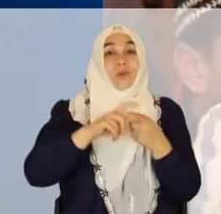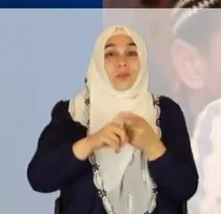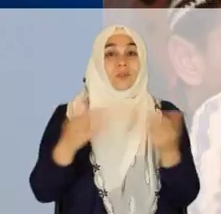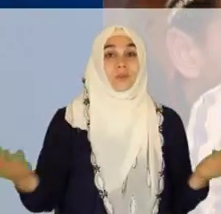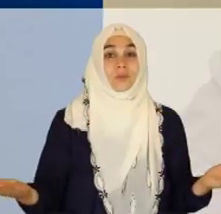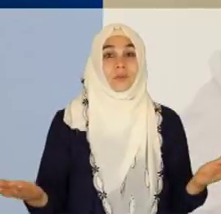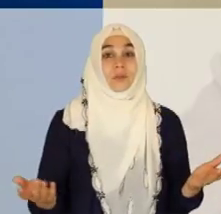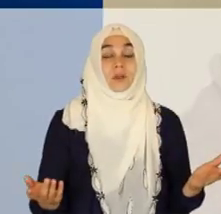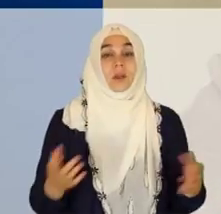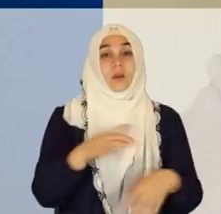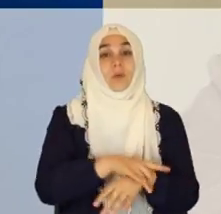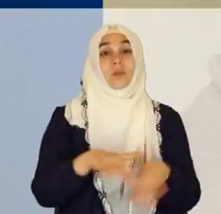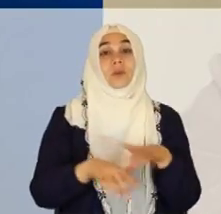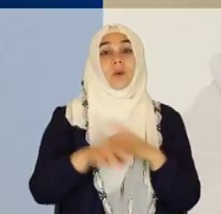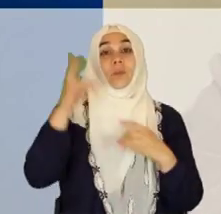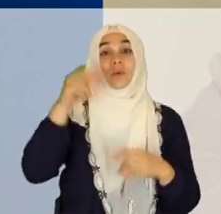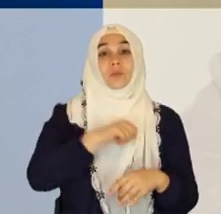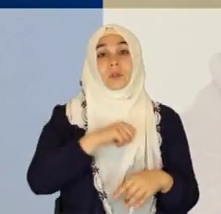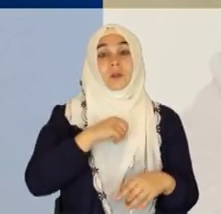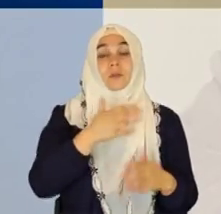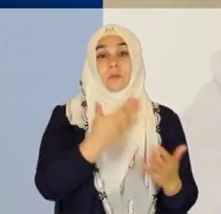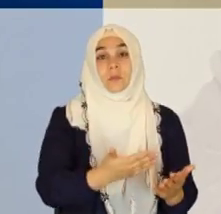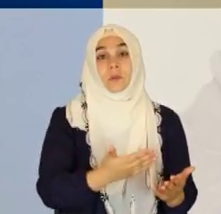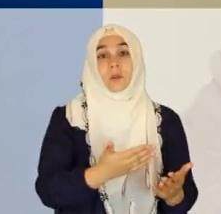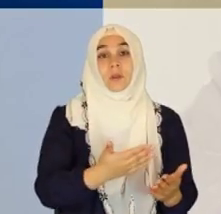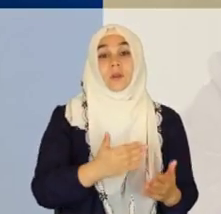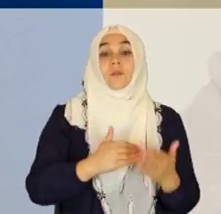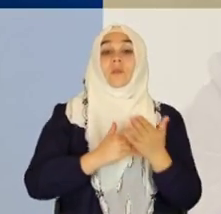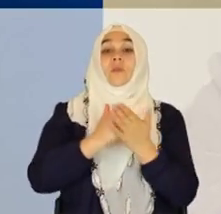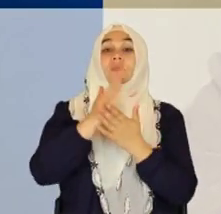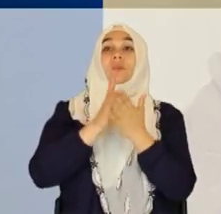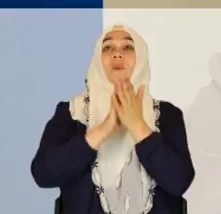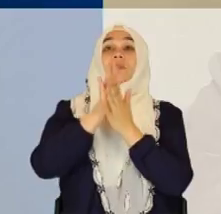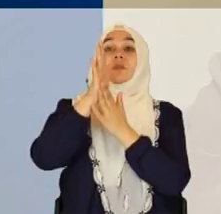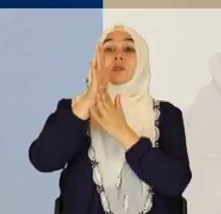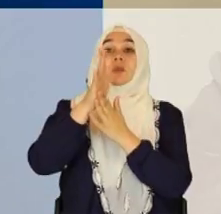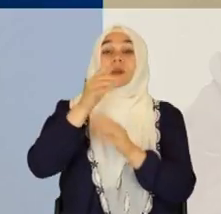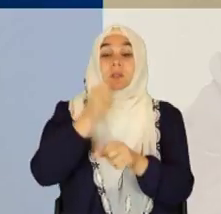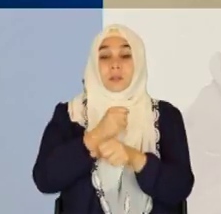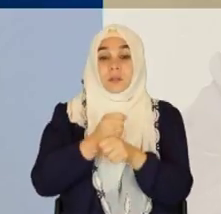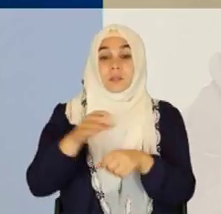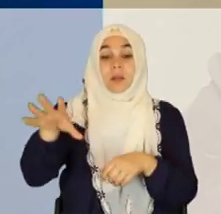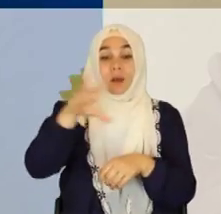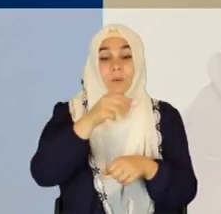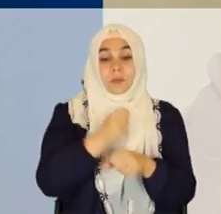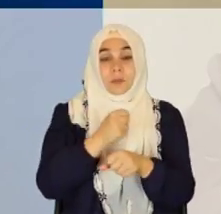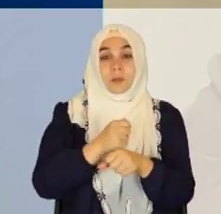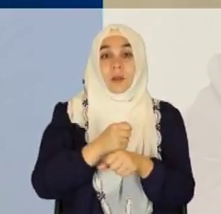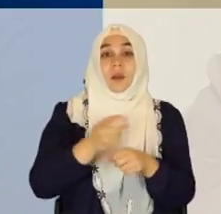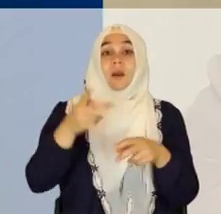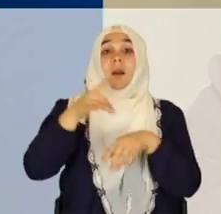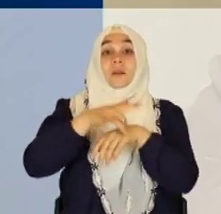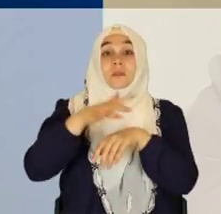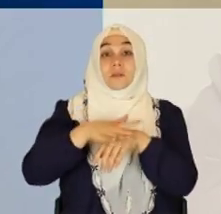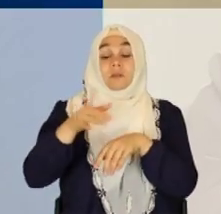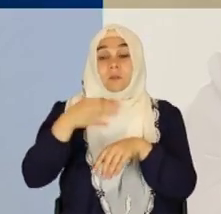yo'q. Bandaga Alloh taolo banda voyaga yetganingdan boshlab mas'ulsan, qilganingni javobini berasan degan shuni